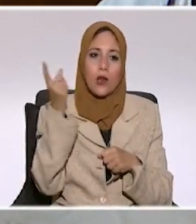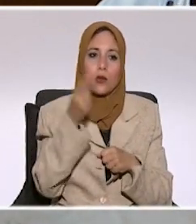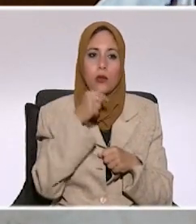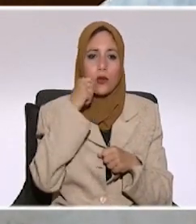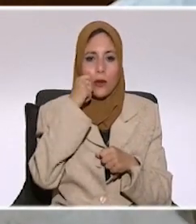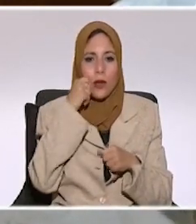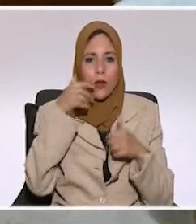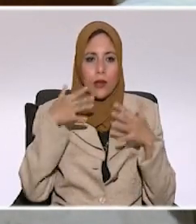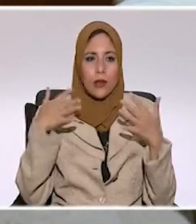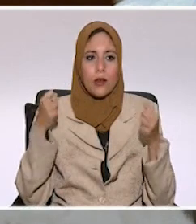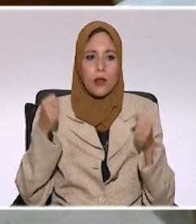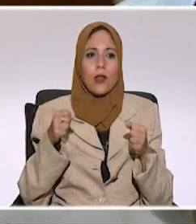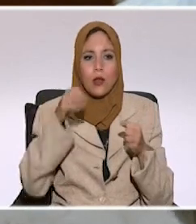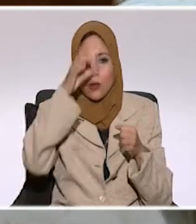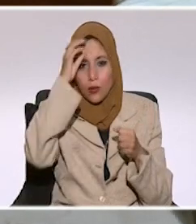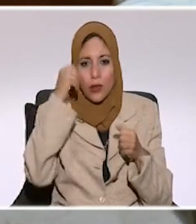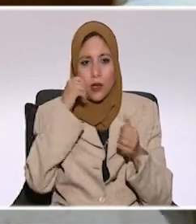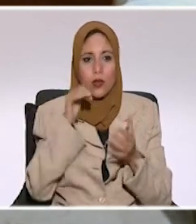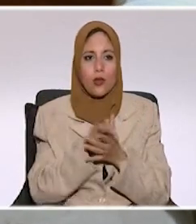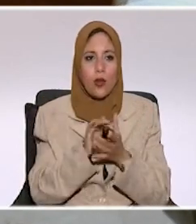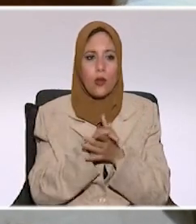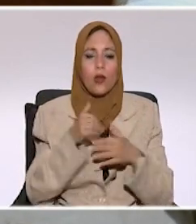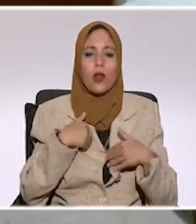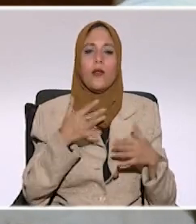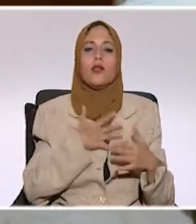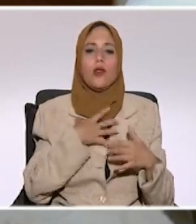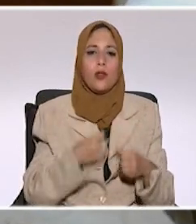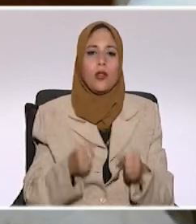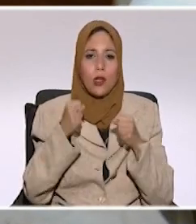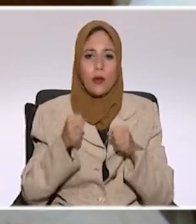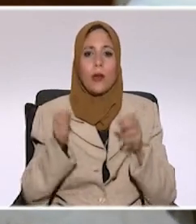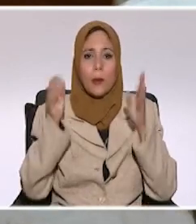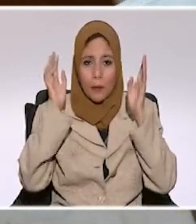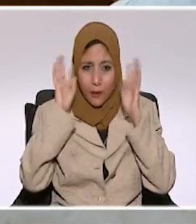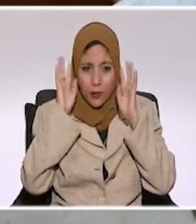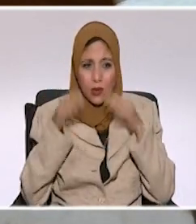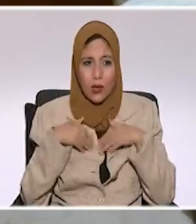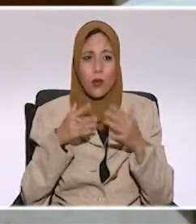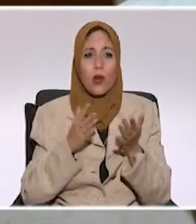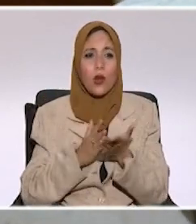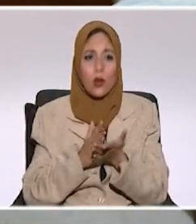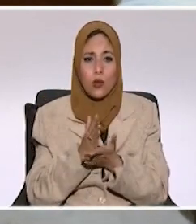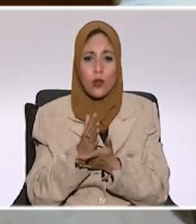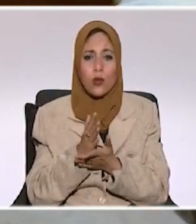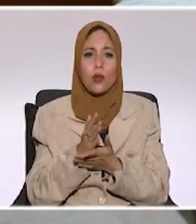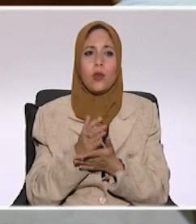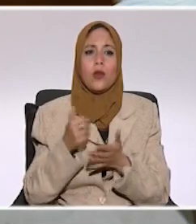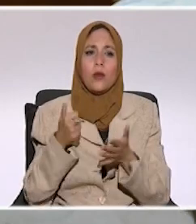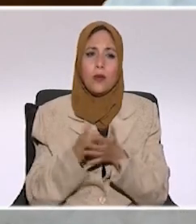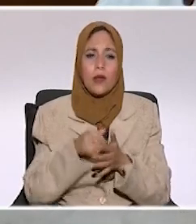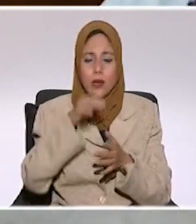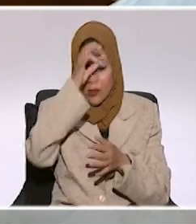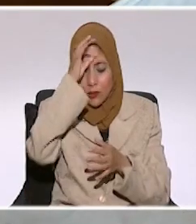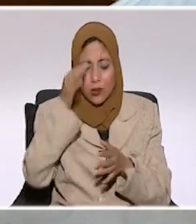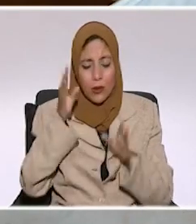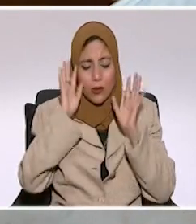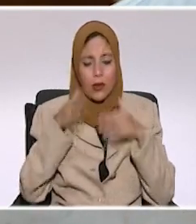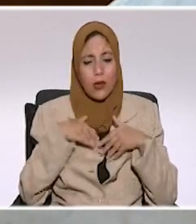حياتي طيب طبعا، وكل اصحابي كانوا عارفين ان انا راجل طيب جدا، بصلي كل حاجة، بس اقطع في الصلاة يعني. كانت